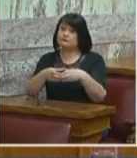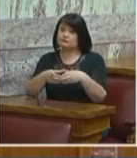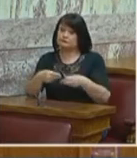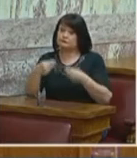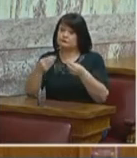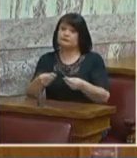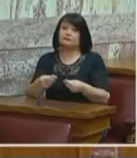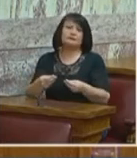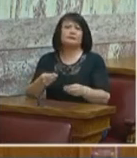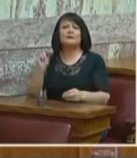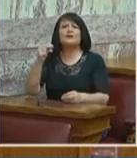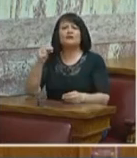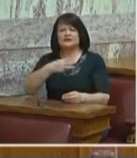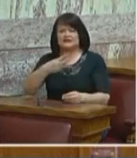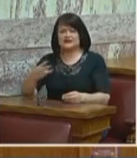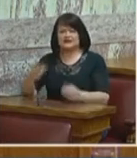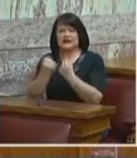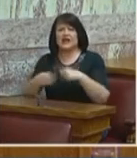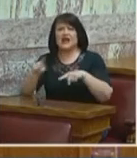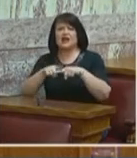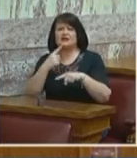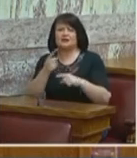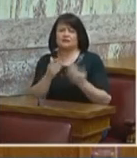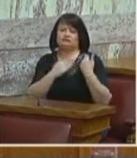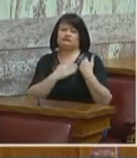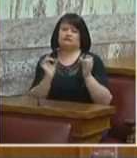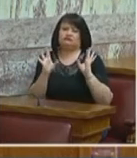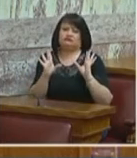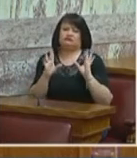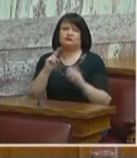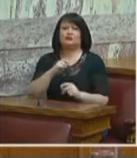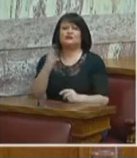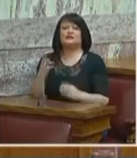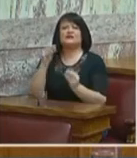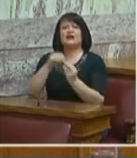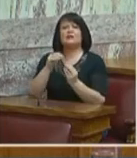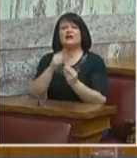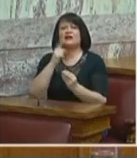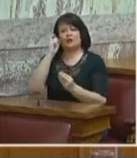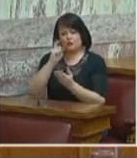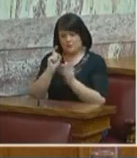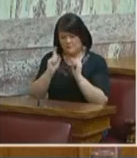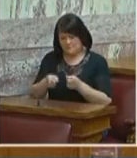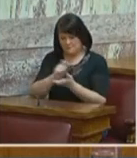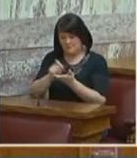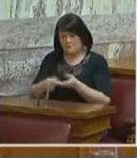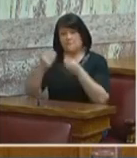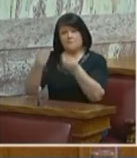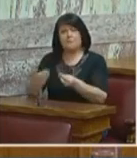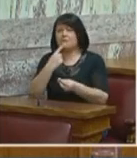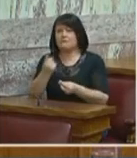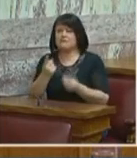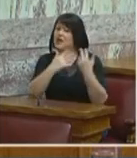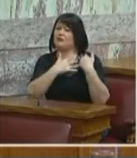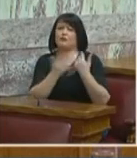την απόδραση από τις ευθύνες της και την 24η Απριλίου 2018 κατέθεσε πόρισμα με το οποίο αρνείται την κατά